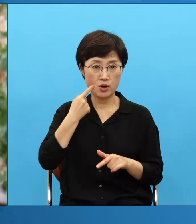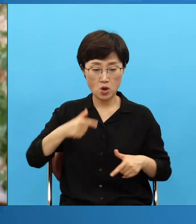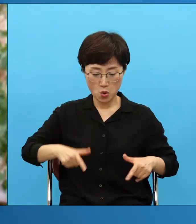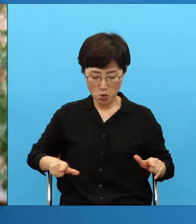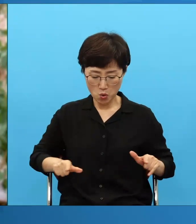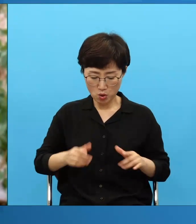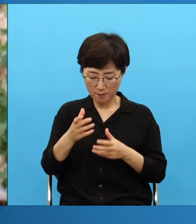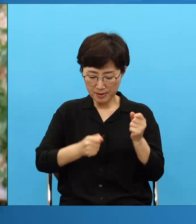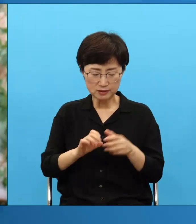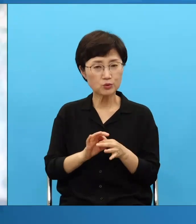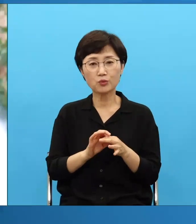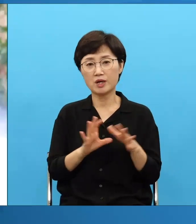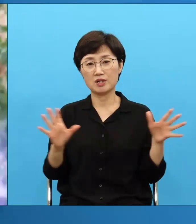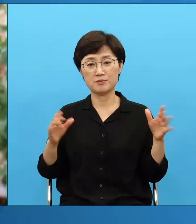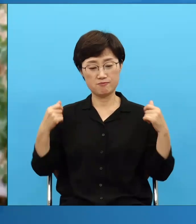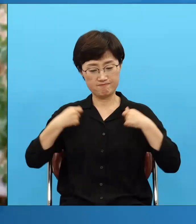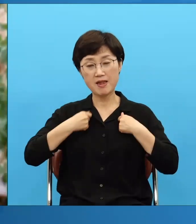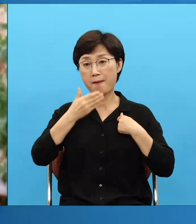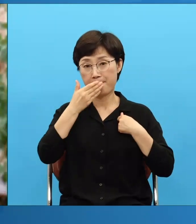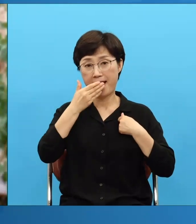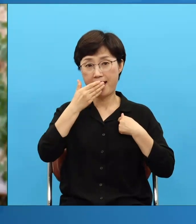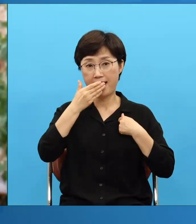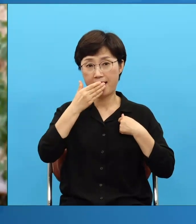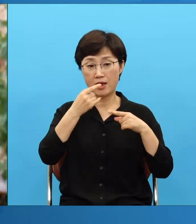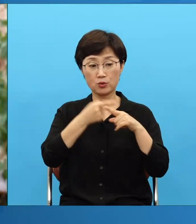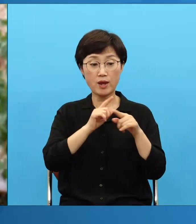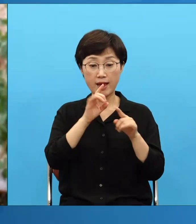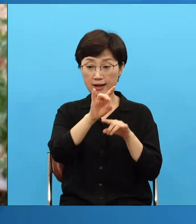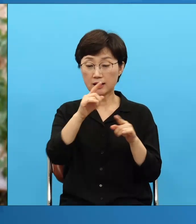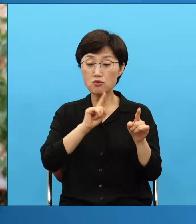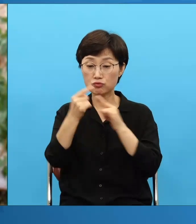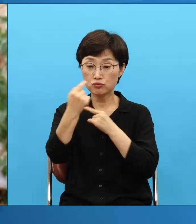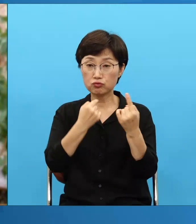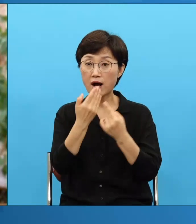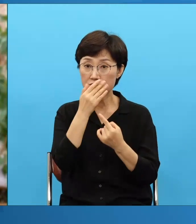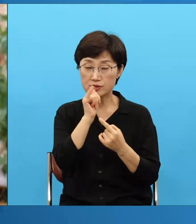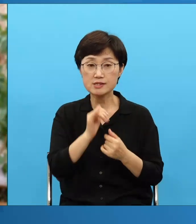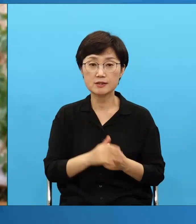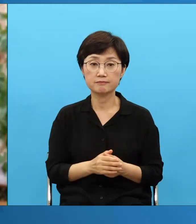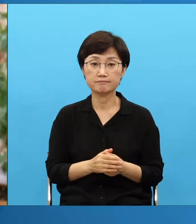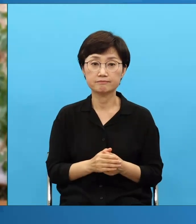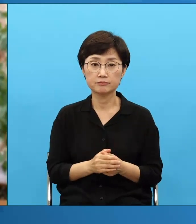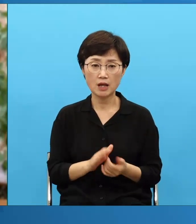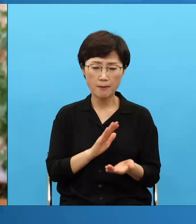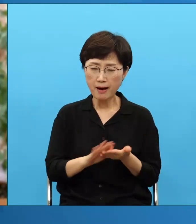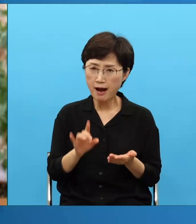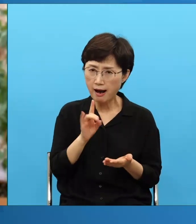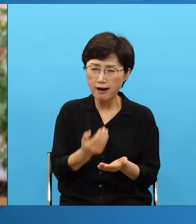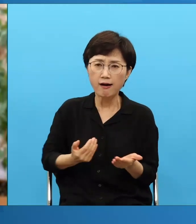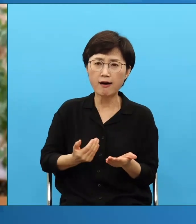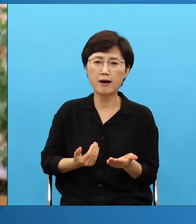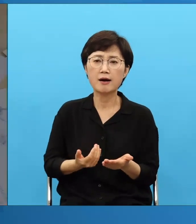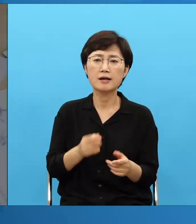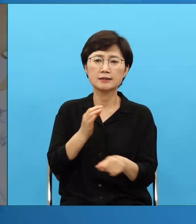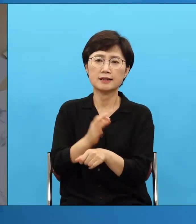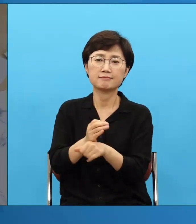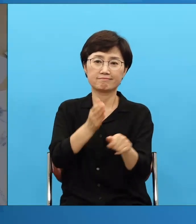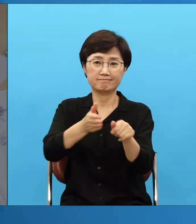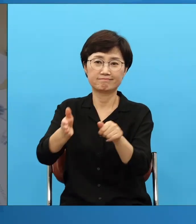어떤 옷이라도 오케이! 교회별 주문이 가능하도록 링크를 준비했습니다. 빠른 품절이 예상되니 서두르시기 바랍니다.